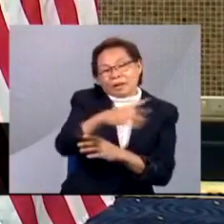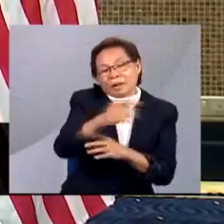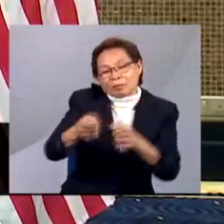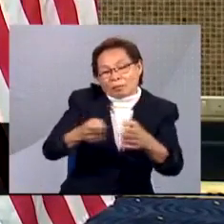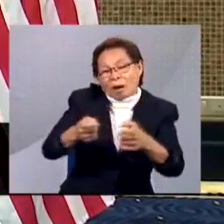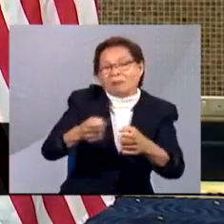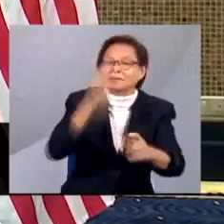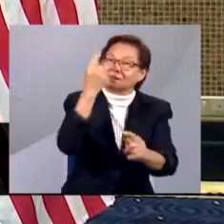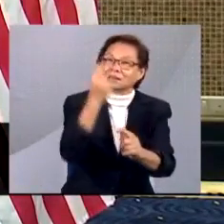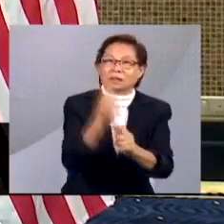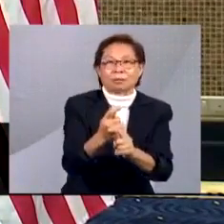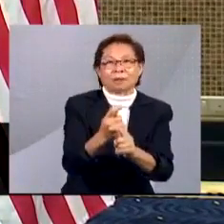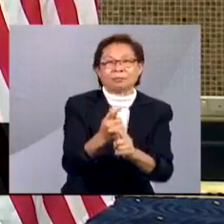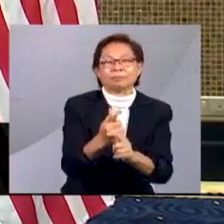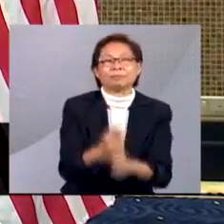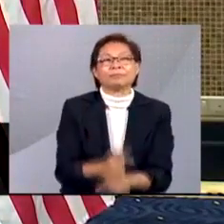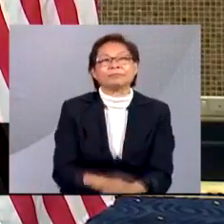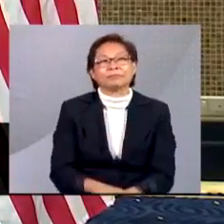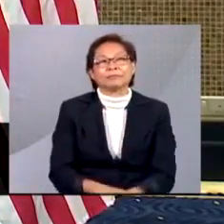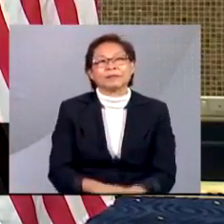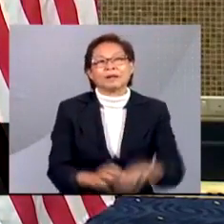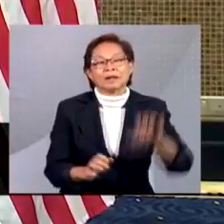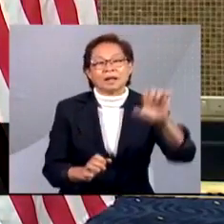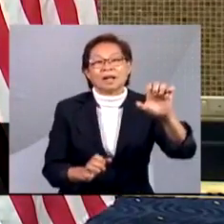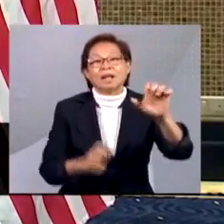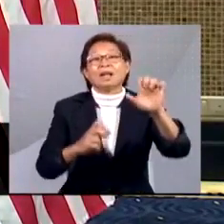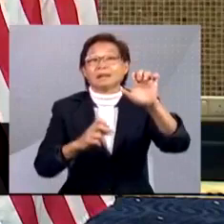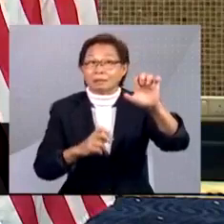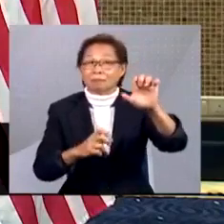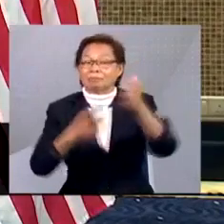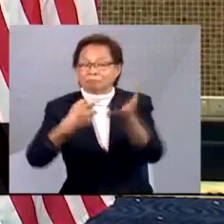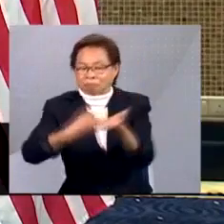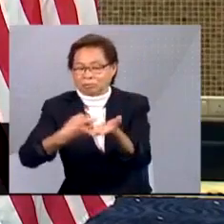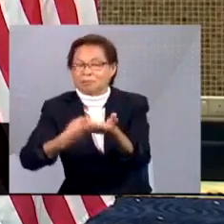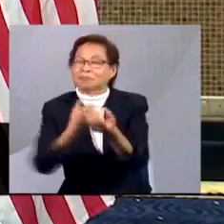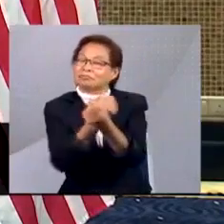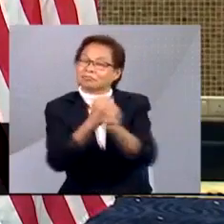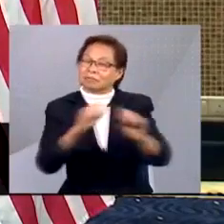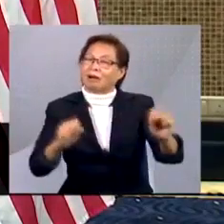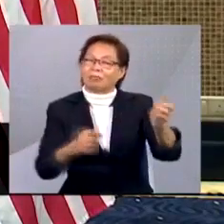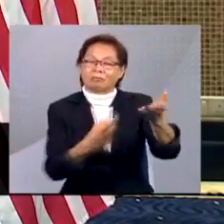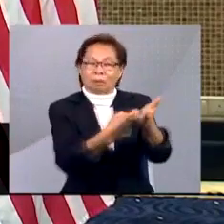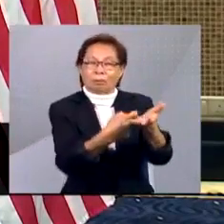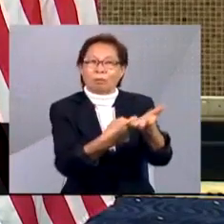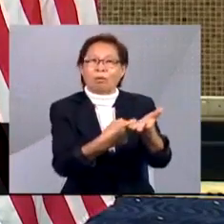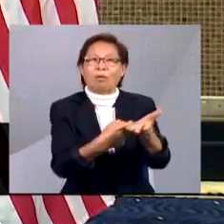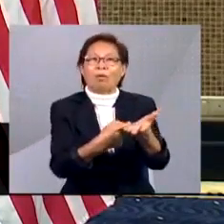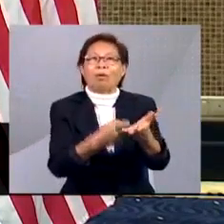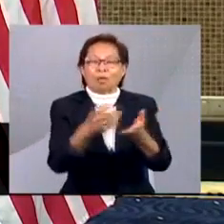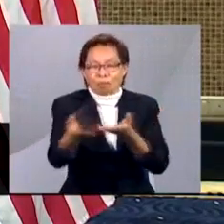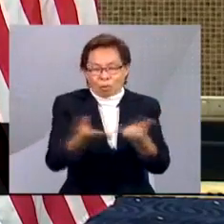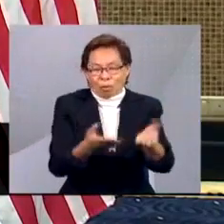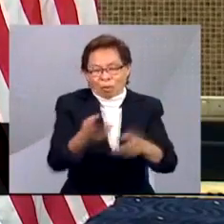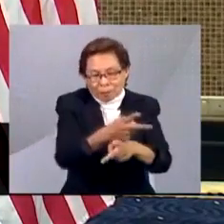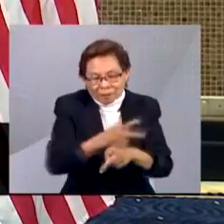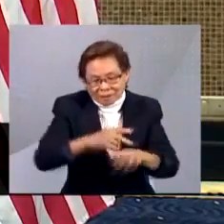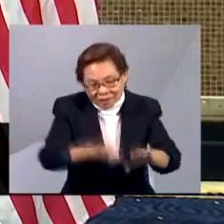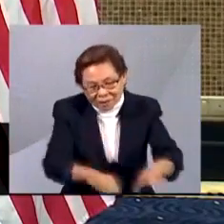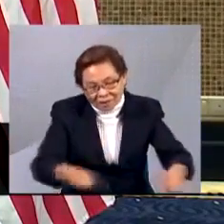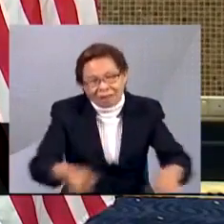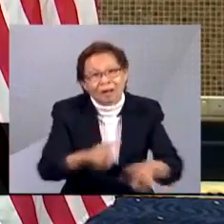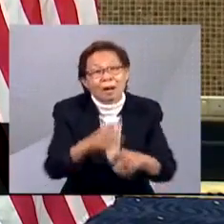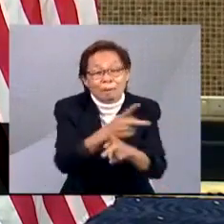ditetapkan. Dan selain itu, e-voucher akan disediakan untuk perkhidmatan pengasuh kanak-kanak